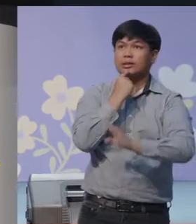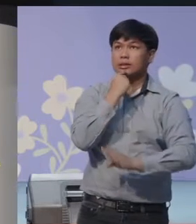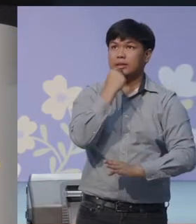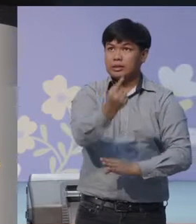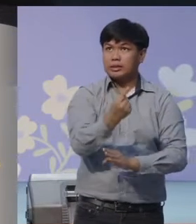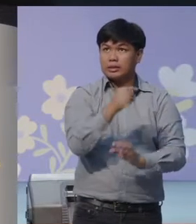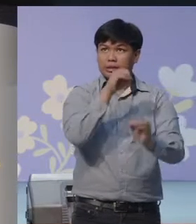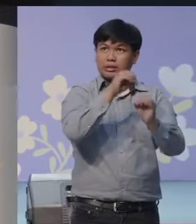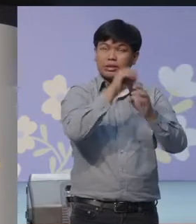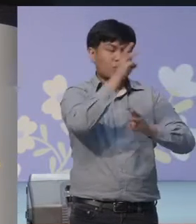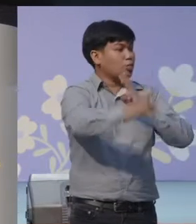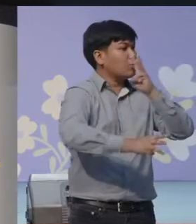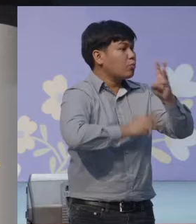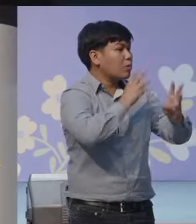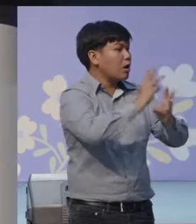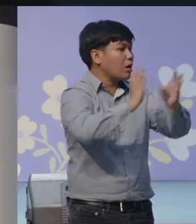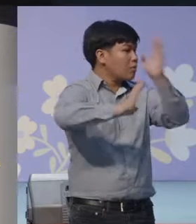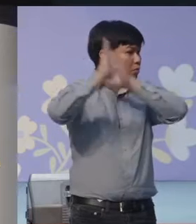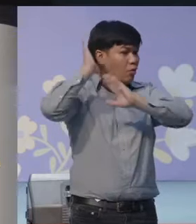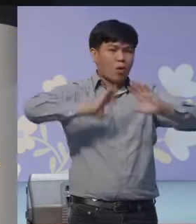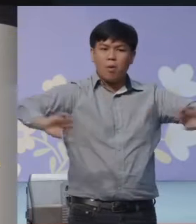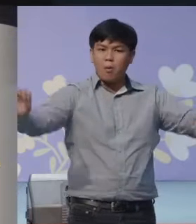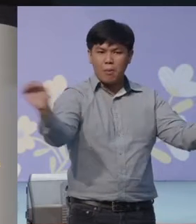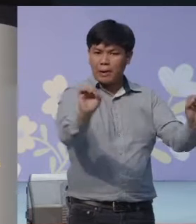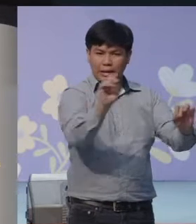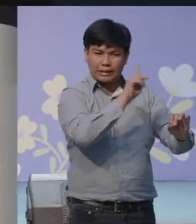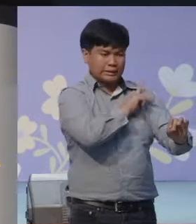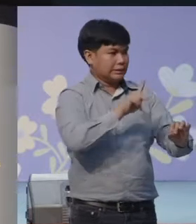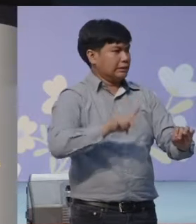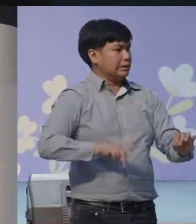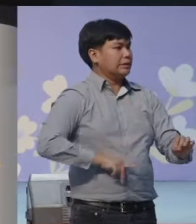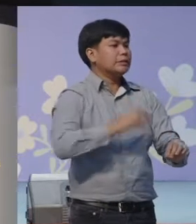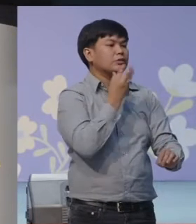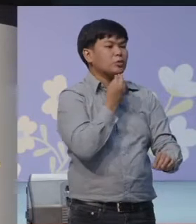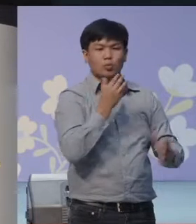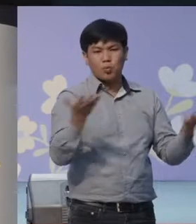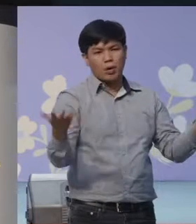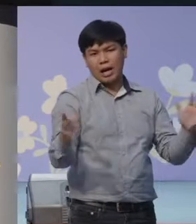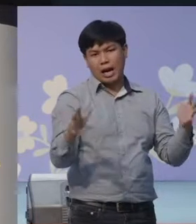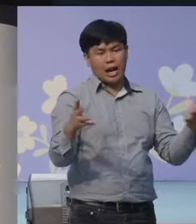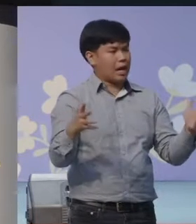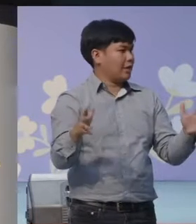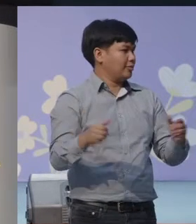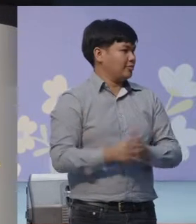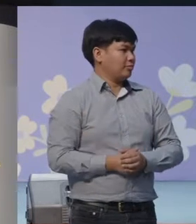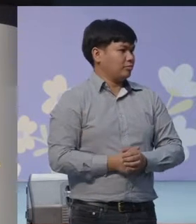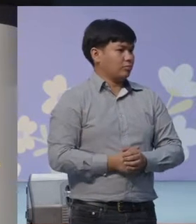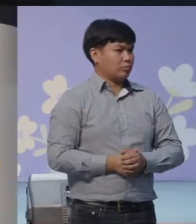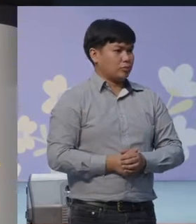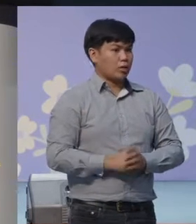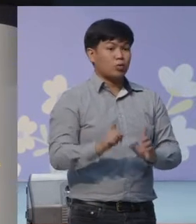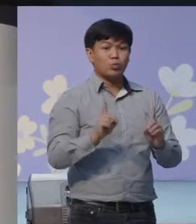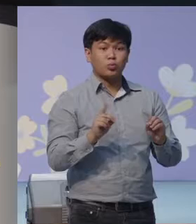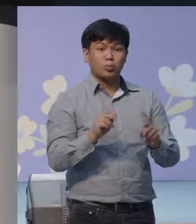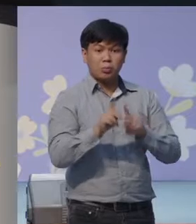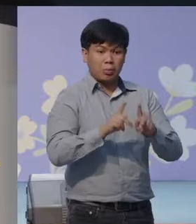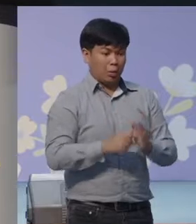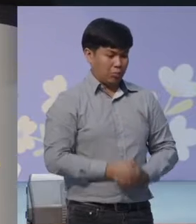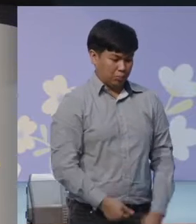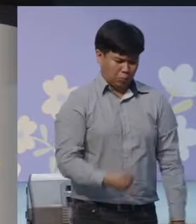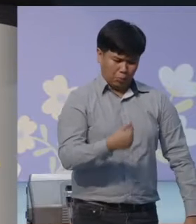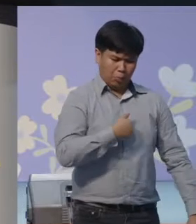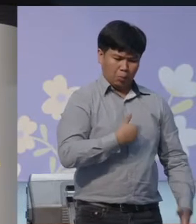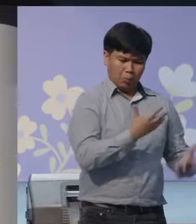Nang panahong iyon ay wala pang hari sa Israel. Ginagawa ng bawat isa ang lahat ng kanilang